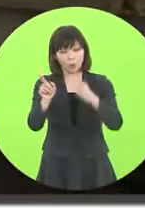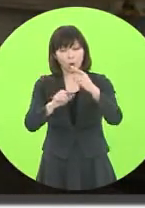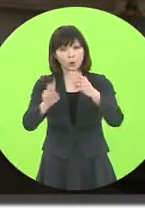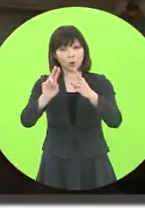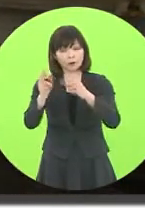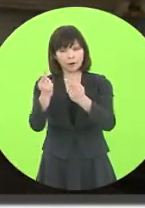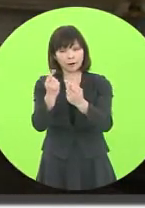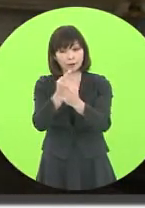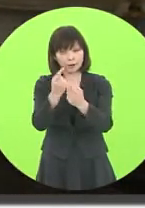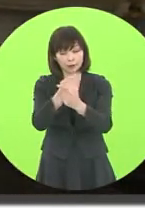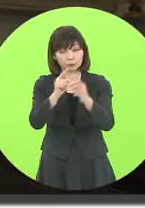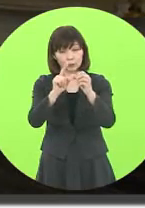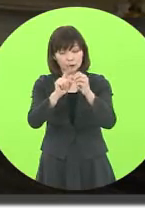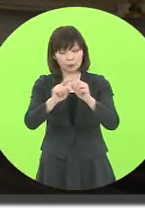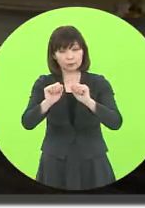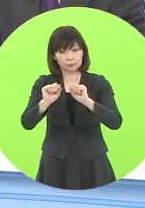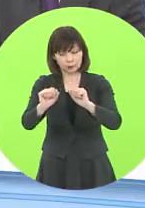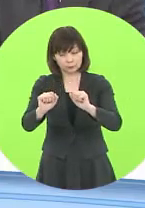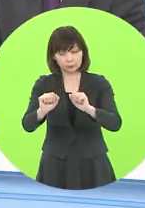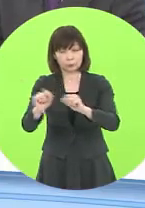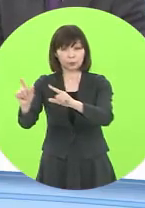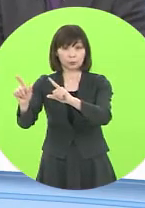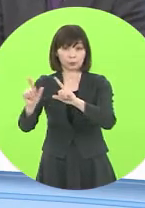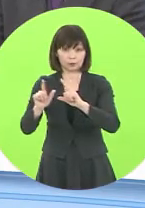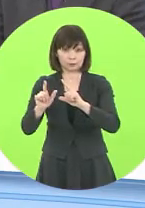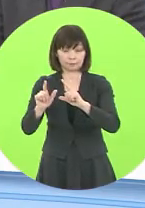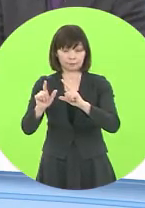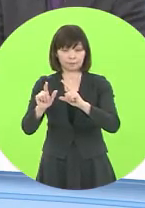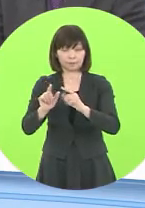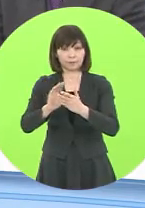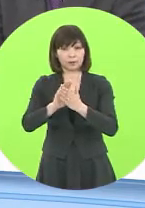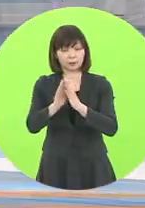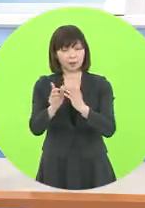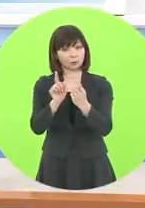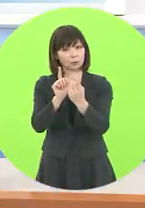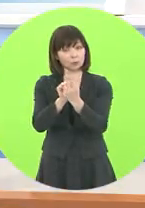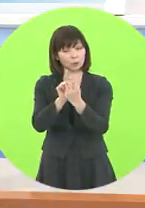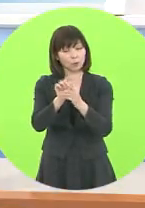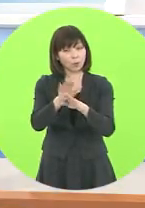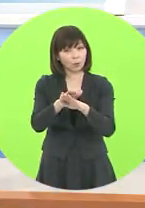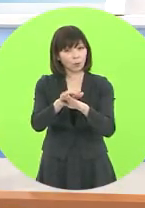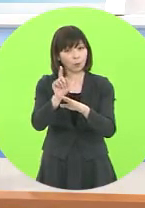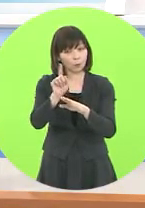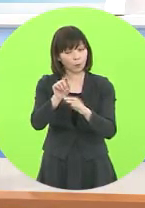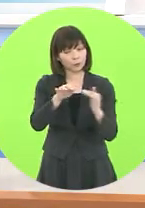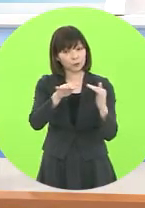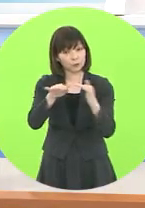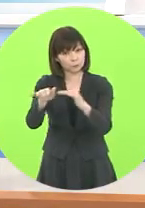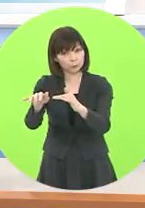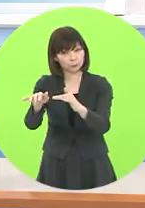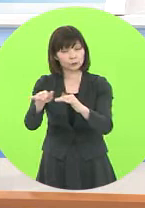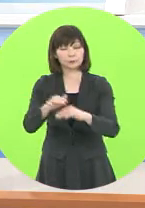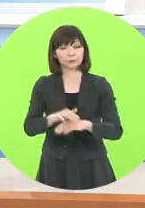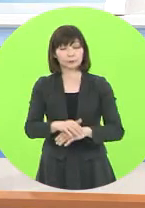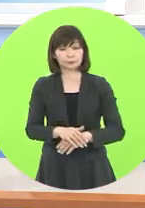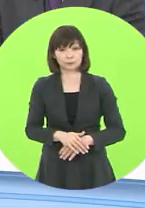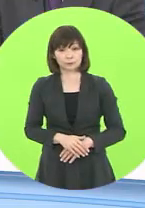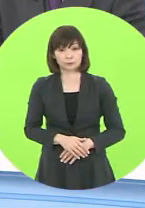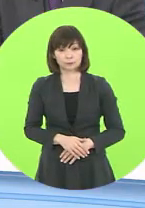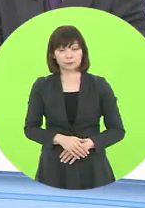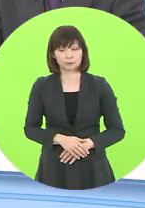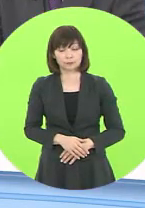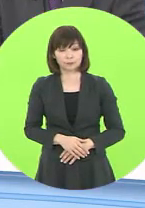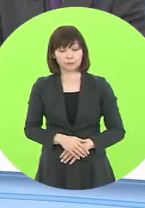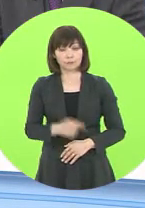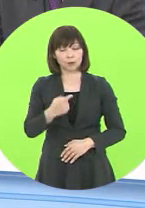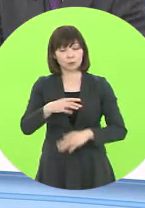に取り組むと答弁しています。県の今後の対応に注目が集まる事態といえます。 はい、私